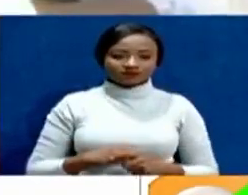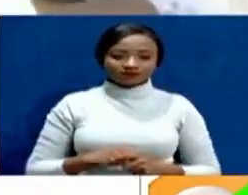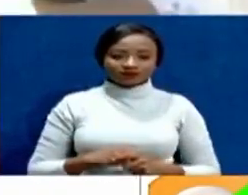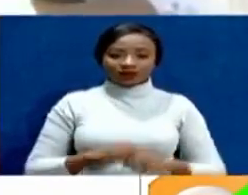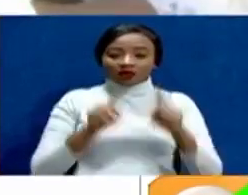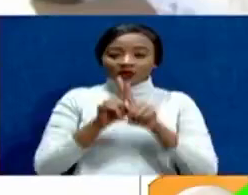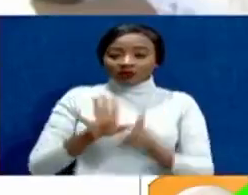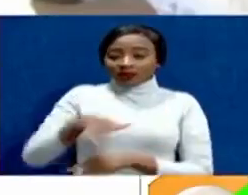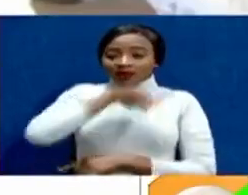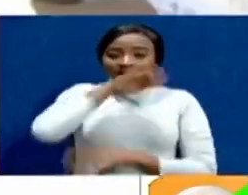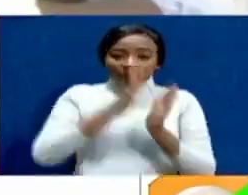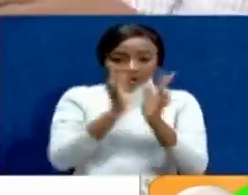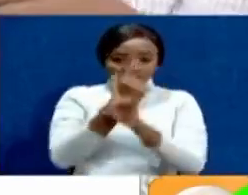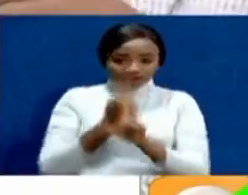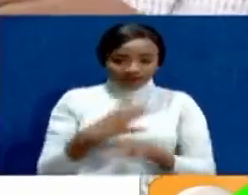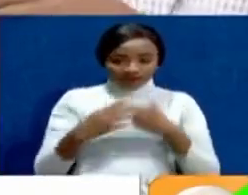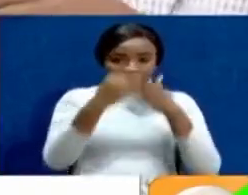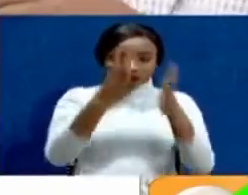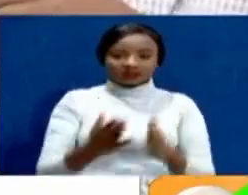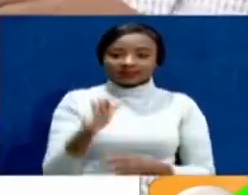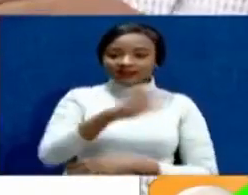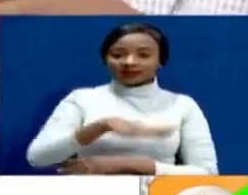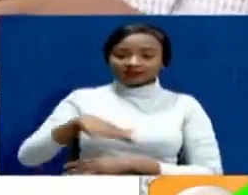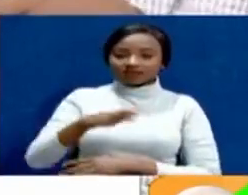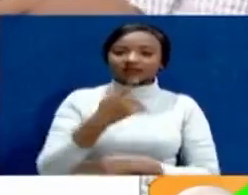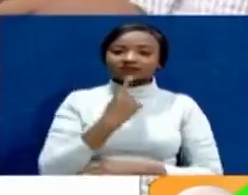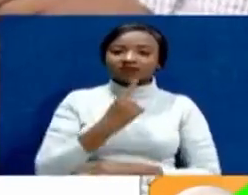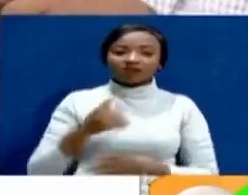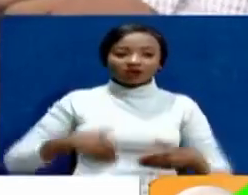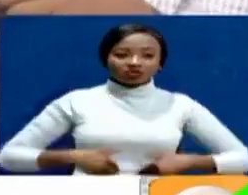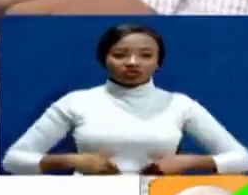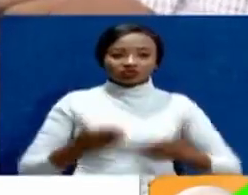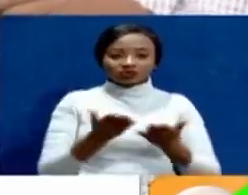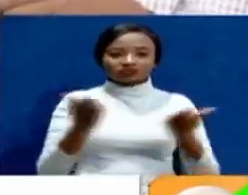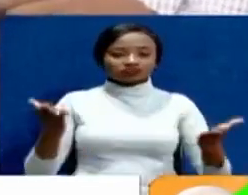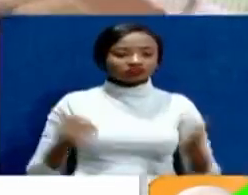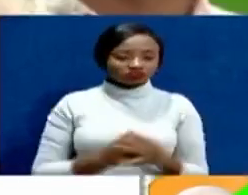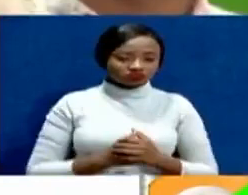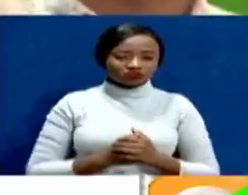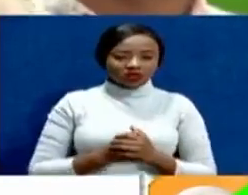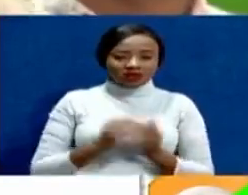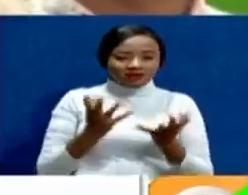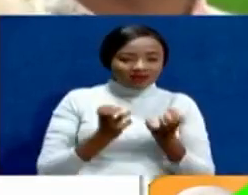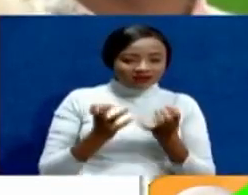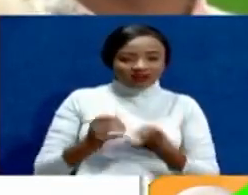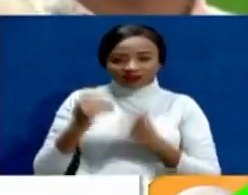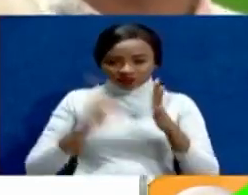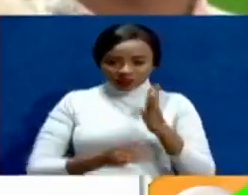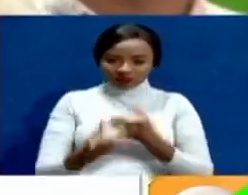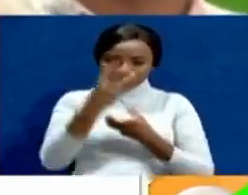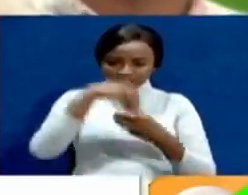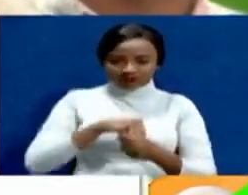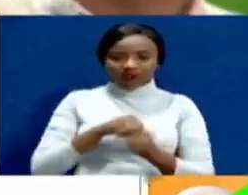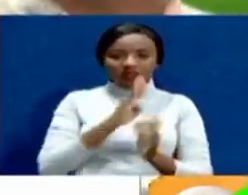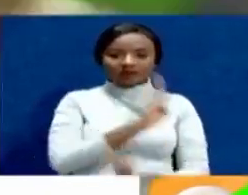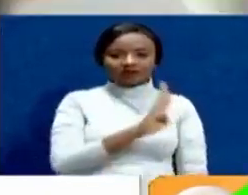na baadhi ya viongozi kutoka magharibi akidai kuwa masuala ya vijana na walala hoi yamenaswa katika ripoti ya BBI na